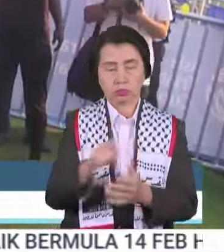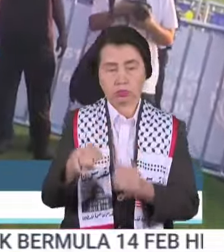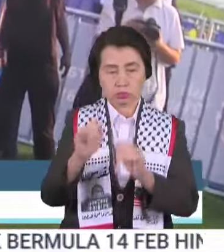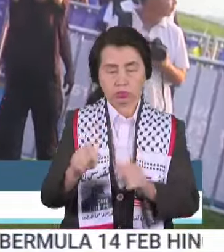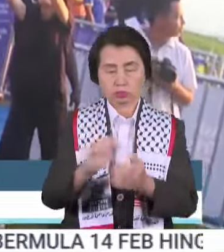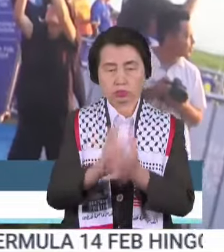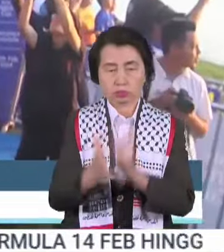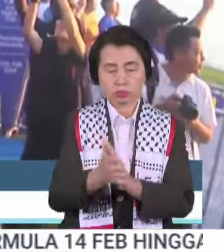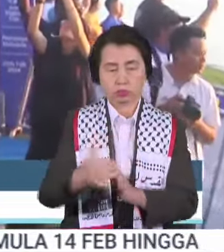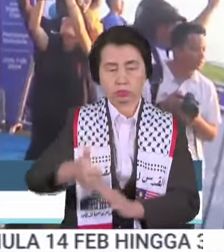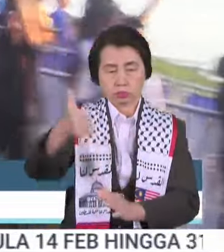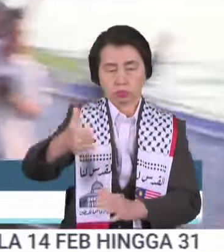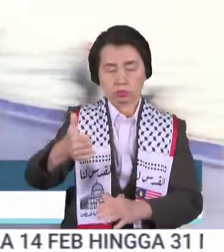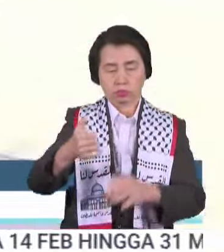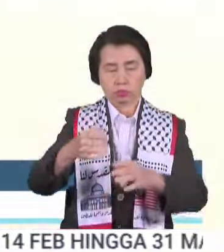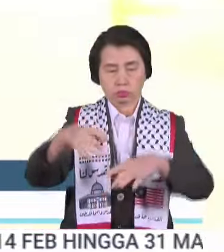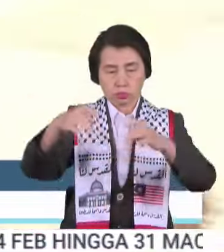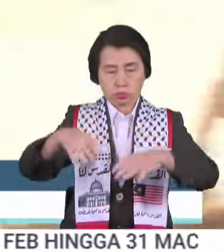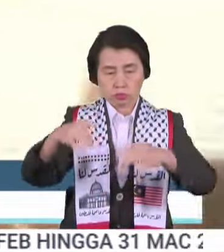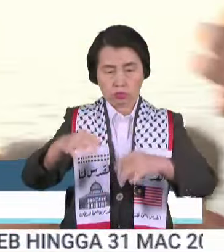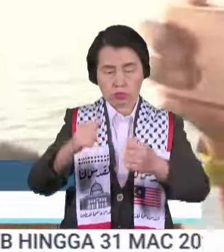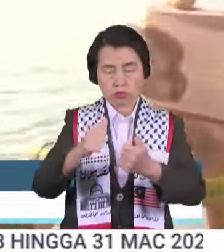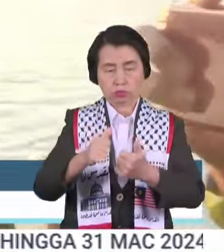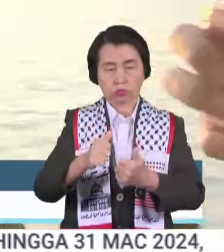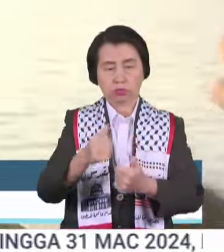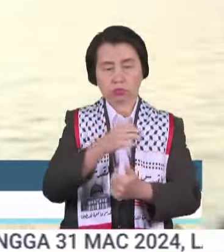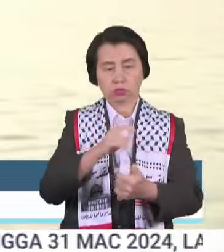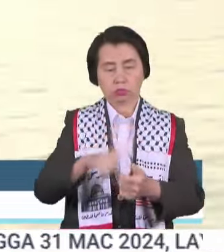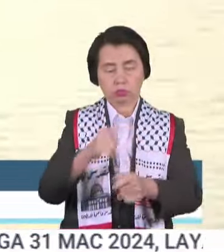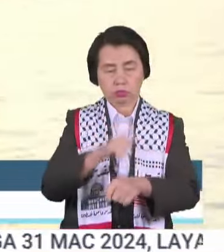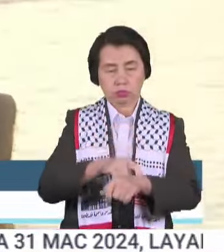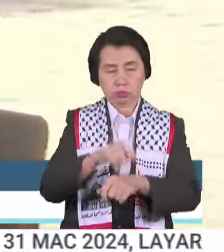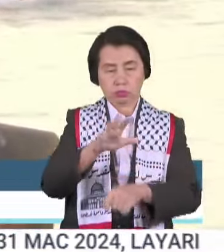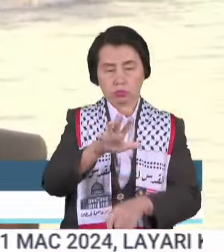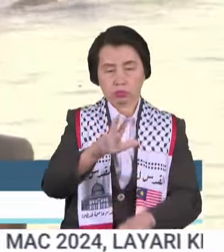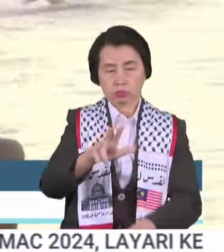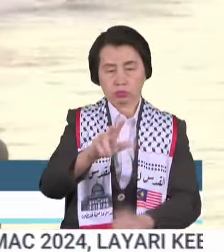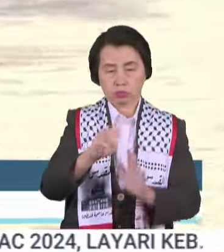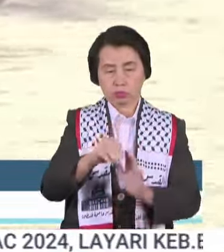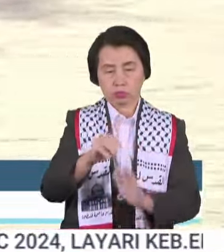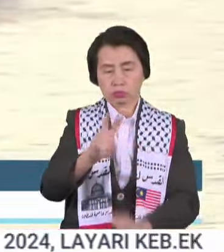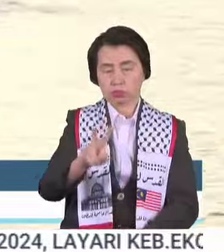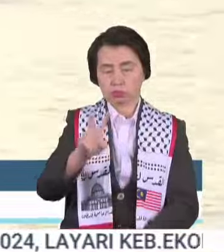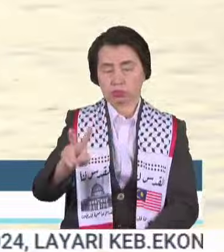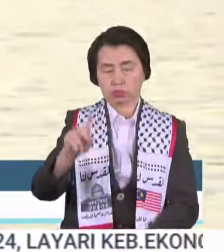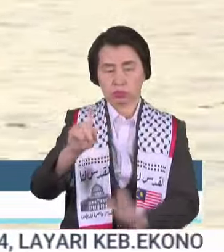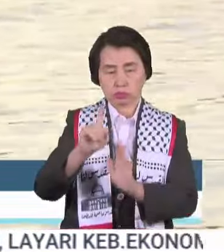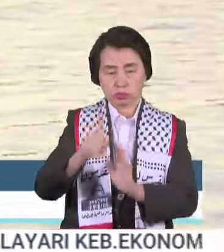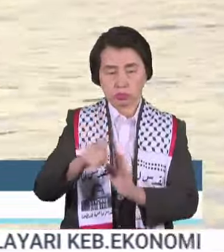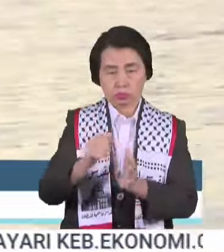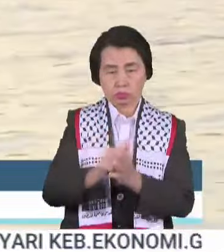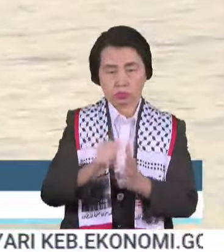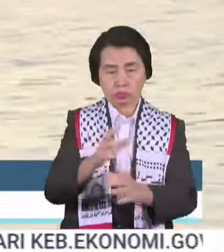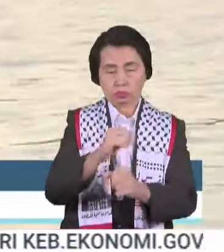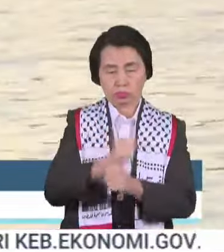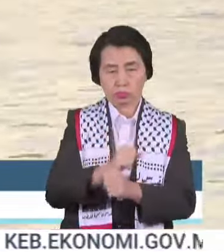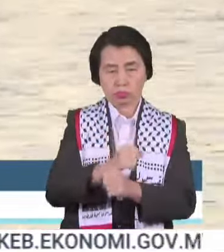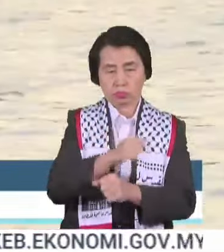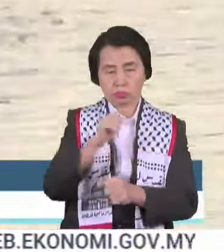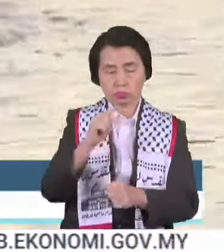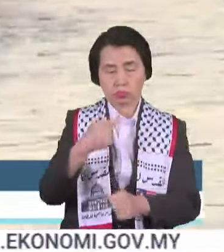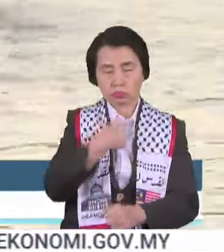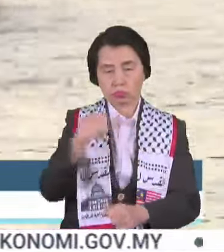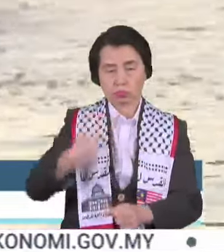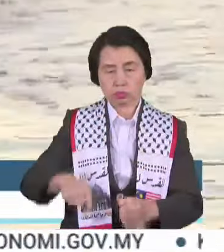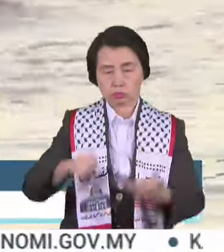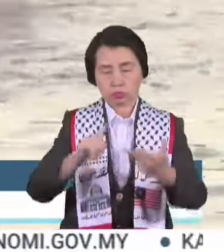Deegan muncul dari Australia dengan juara mencatat masa 53 minit dan 22 saat. Tempat kedua diraih atlet China Jun